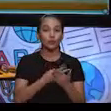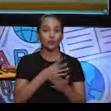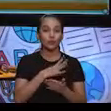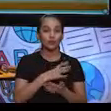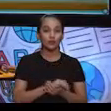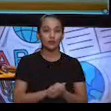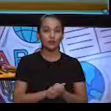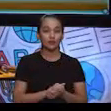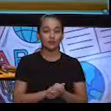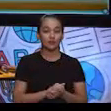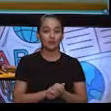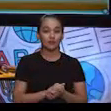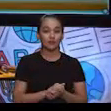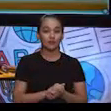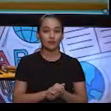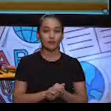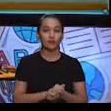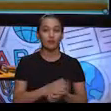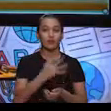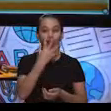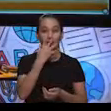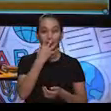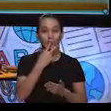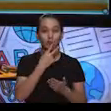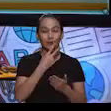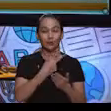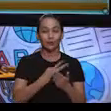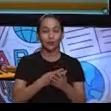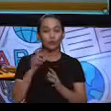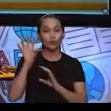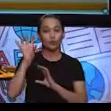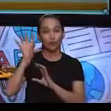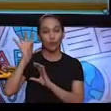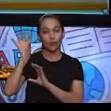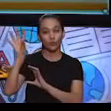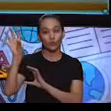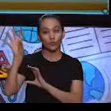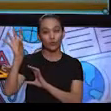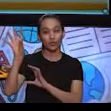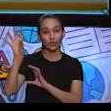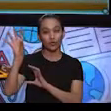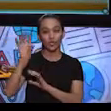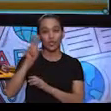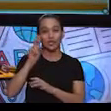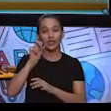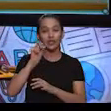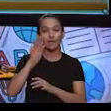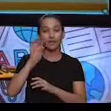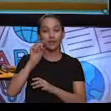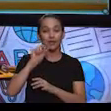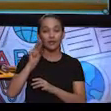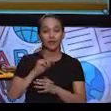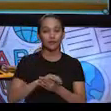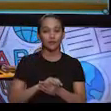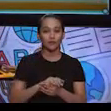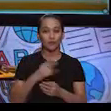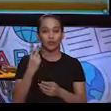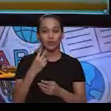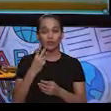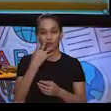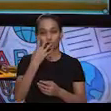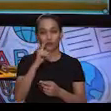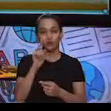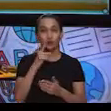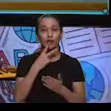ko'ryapsiz? Demak, ushbu rasmimiz tog'dagi kavraklar. Va keyingi